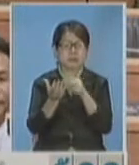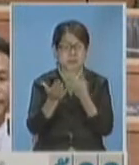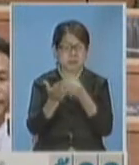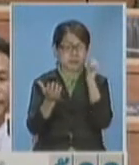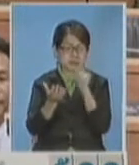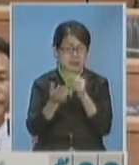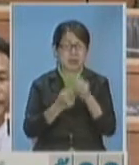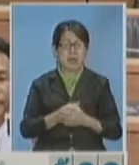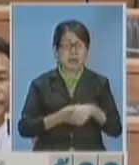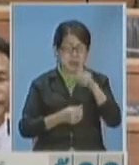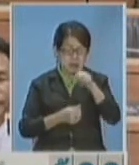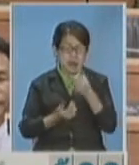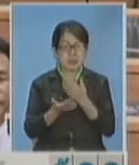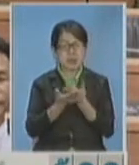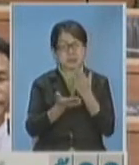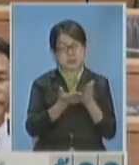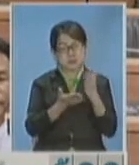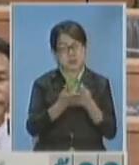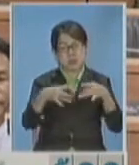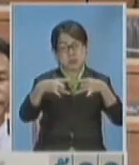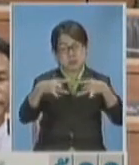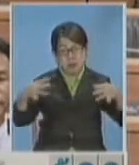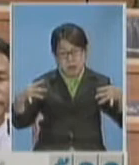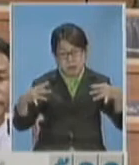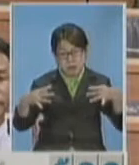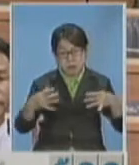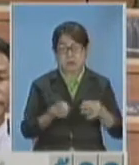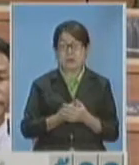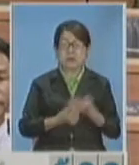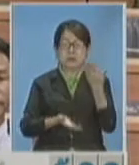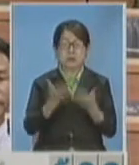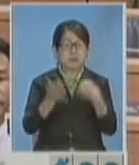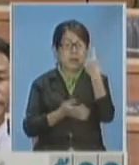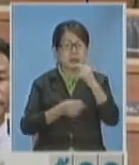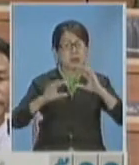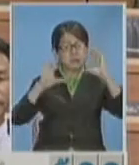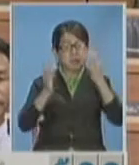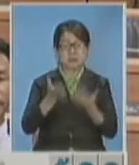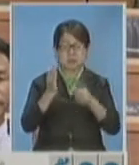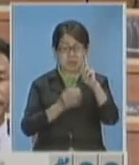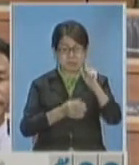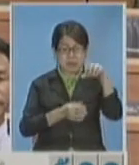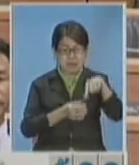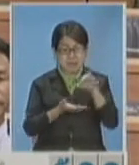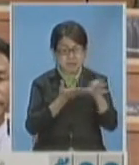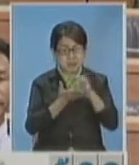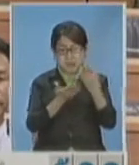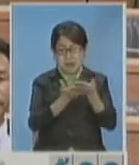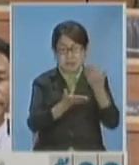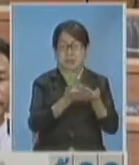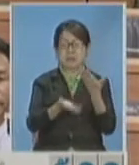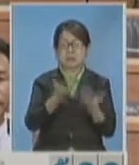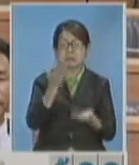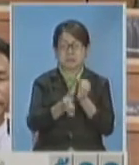จริงอยู่ครับการใช้จ่ายงบประมาณที่ไม่เหมาะสมไม่ว่าของหน่วยงานใดหรือของรัฐสภาก็อภิปรายได้